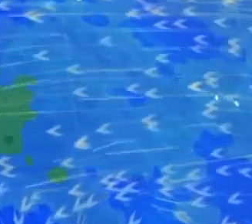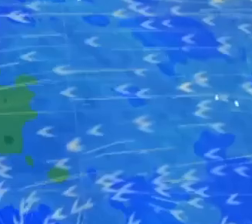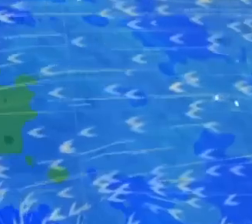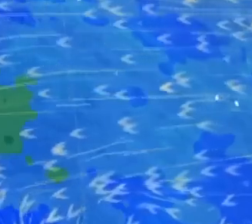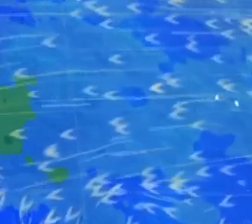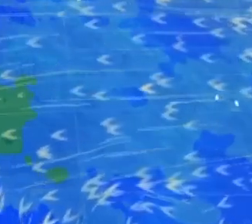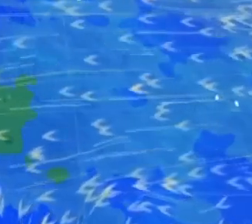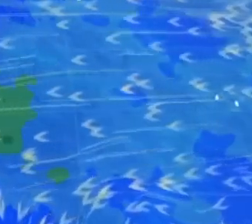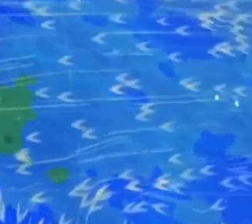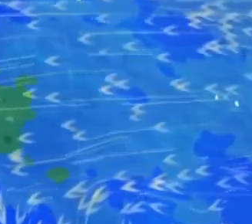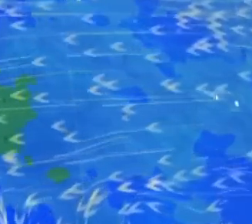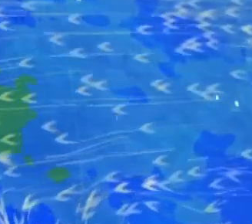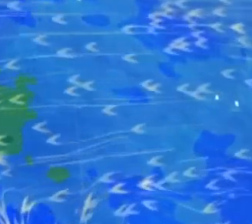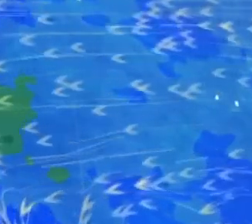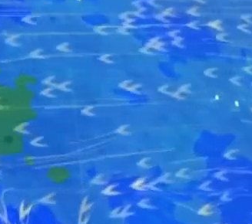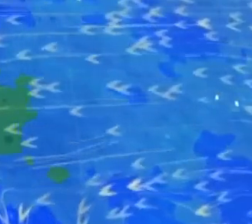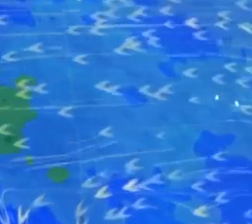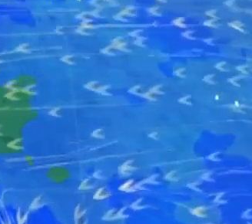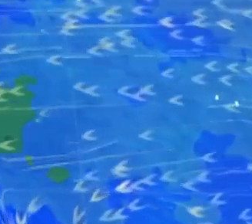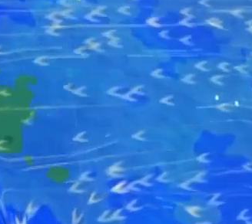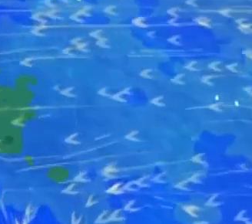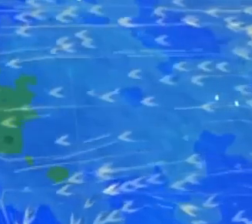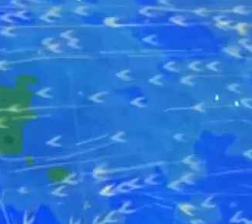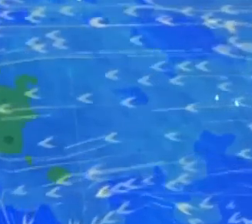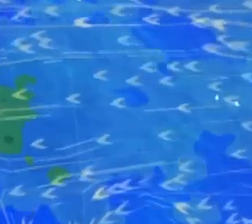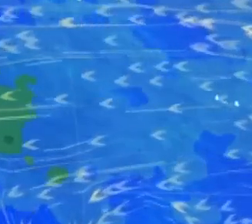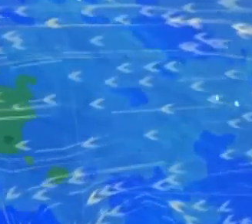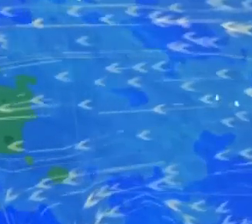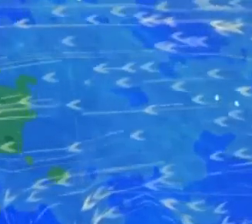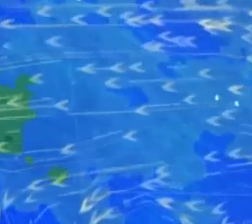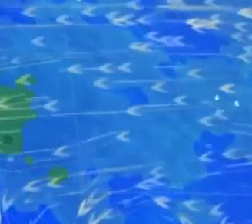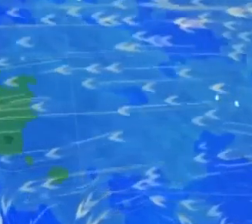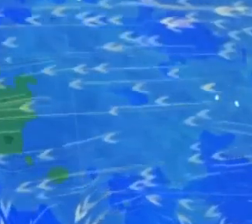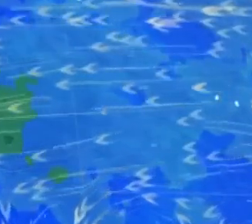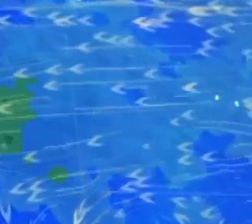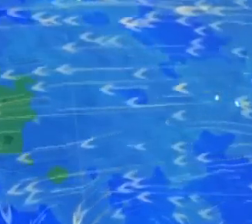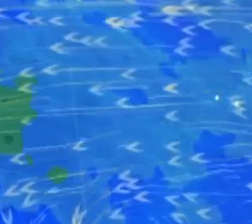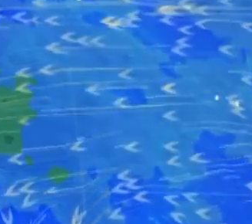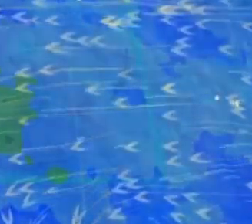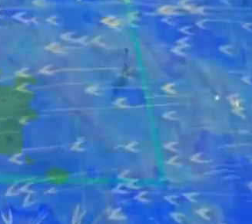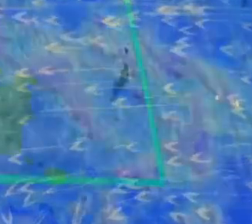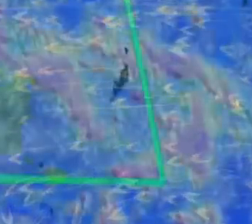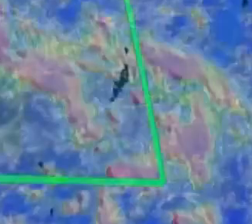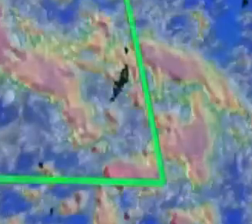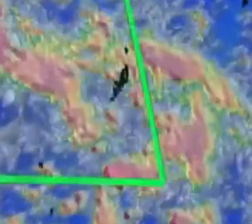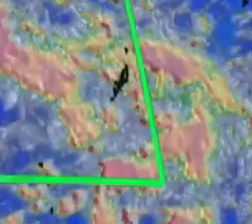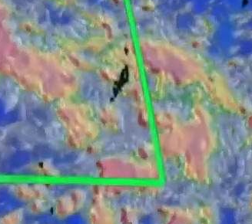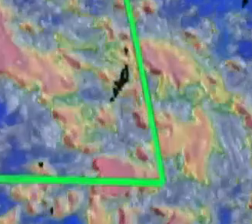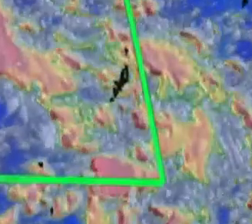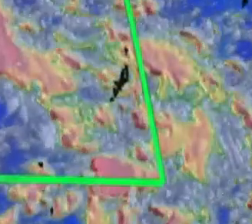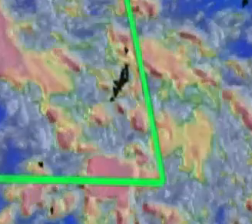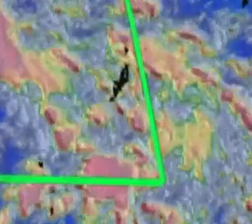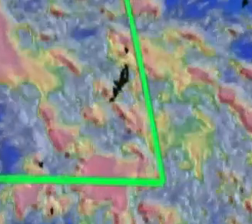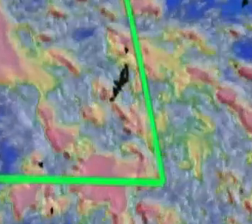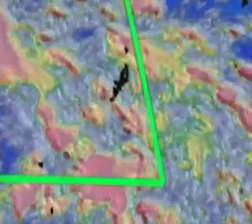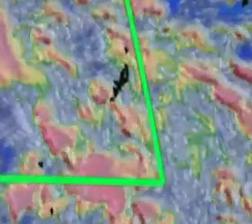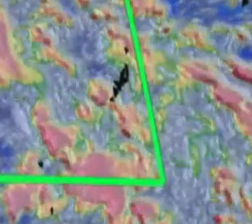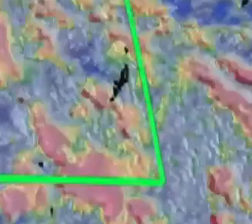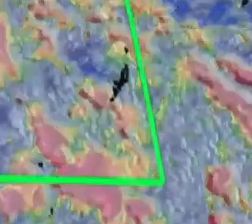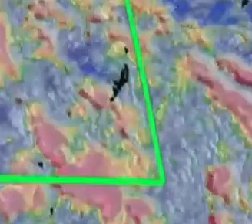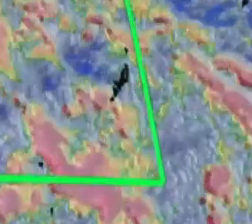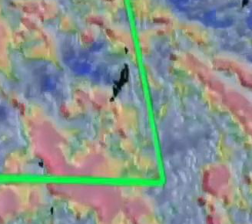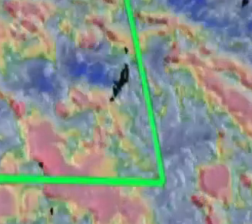ang potensyal na sama ng panahon na ito para makapaghanda po ang ating mga kapamilya. Yan ang update sa lagay ng panahon. Ako po si Ariel